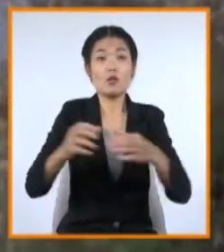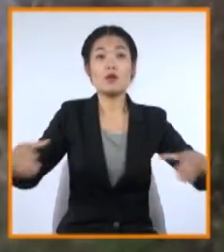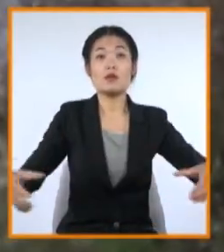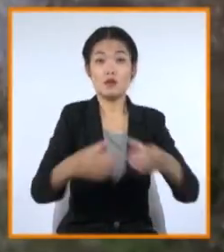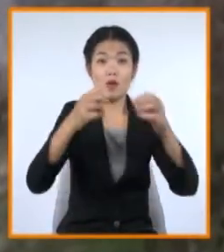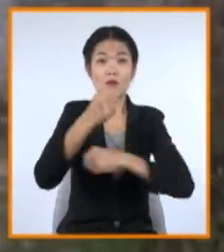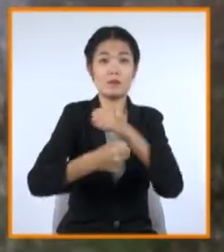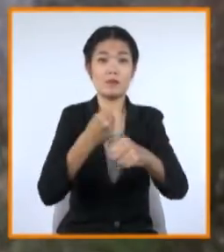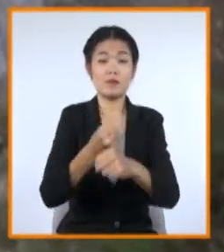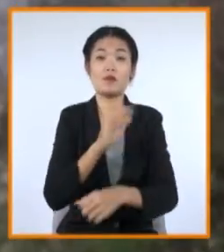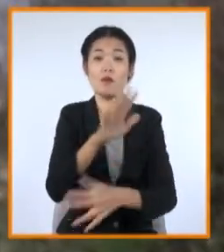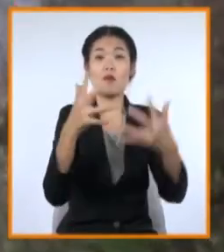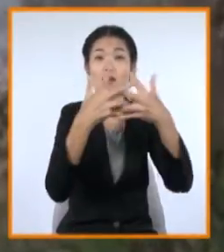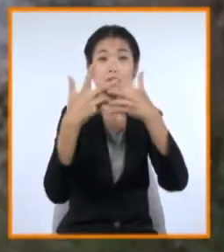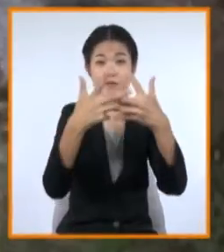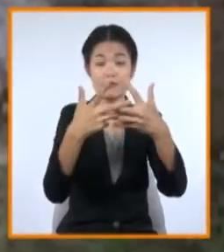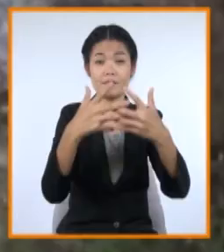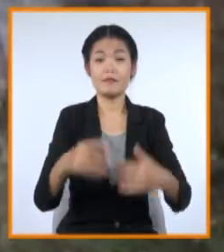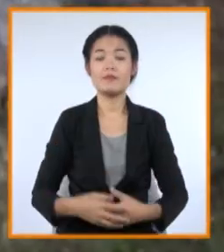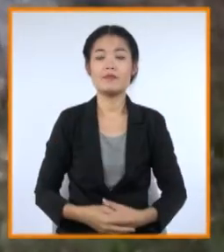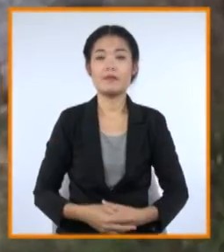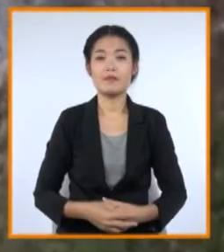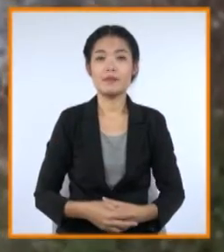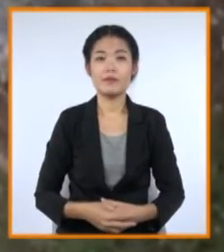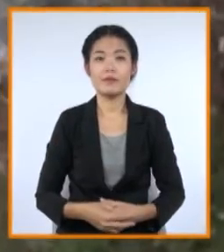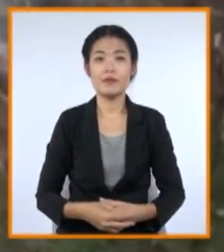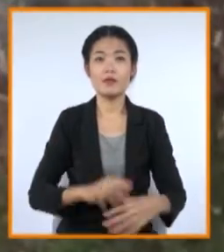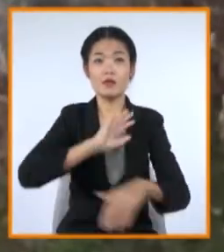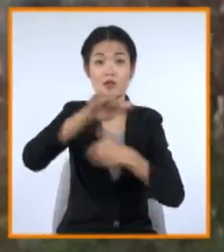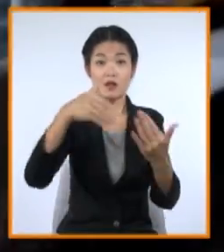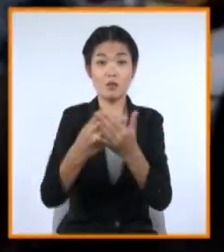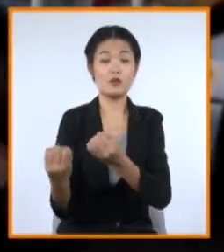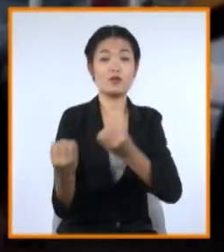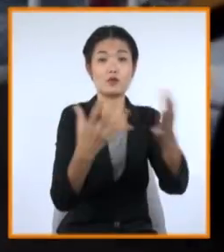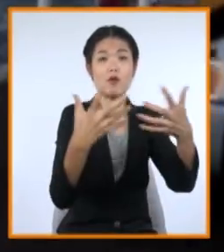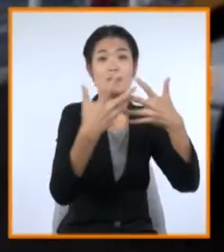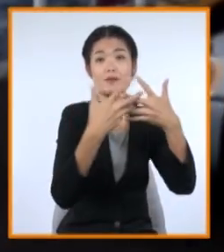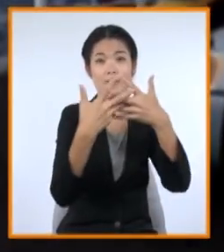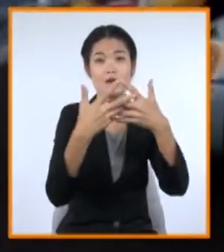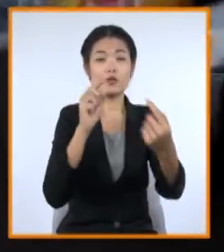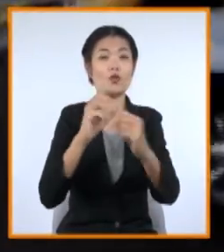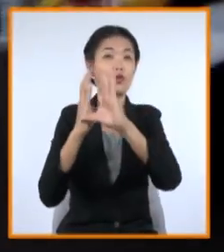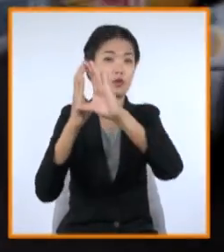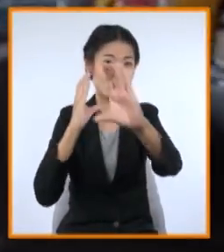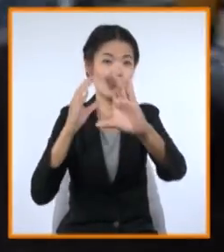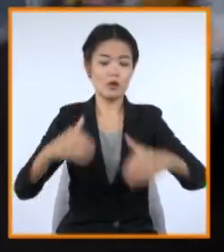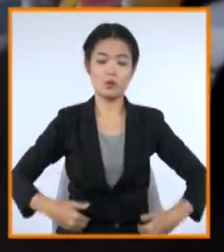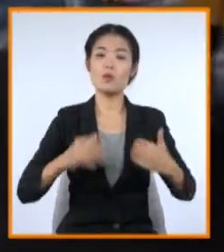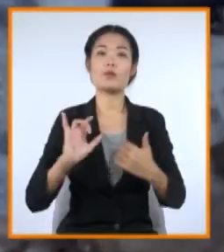าลประจำปีที่จัดบนท่าเรือในรัฐมิชิแกนของสหรัฐทั้งหมดถูกส่งตัวกลับสหรัฐโดยรถบัสอย่างปลอดภัย